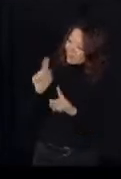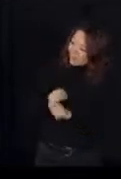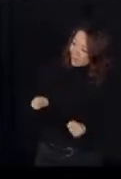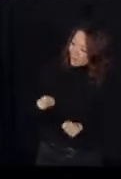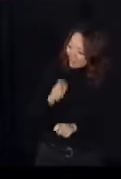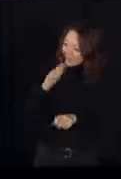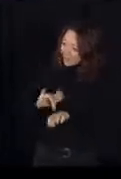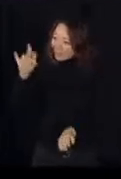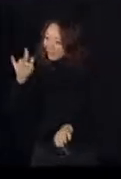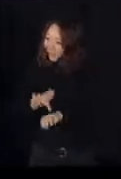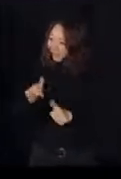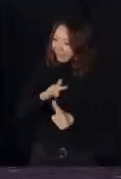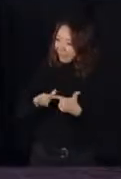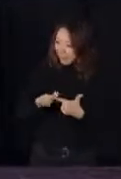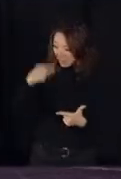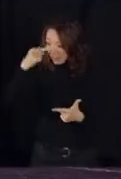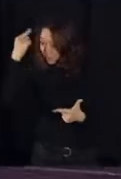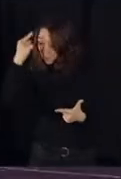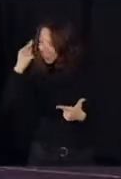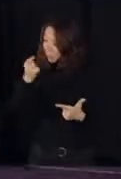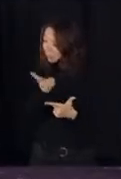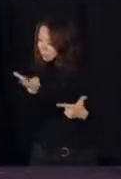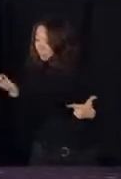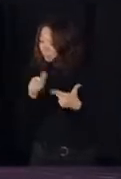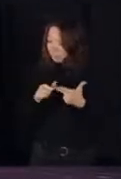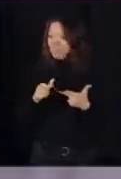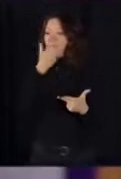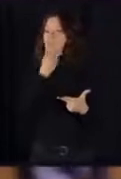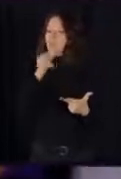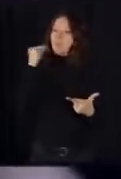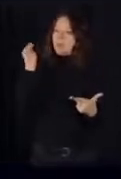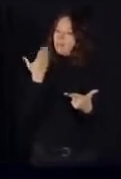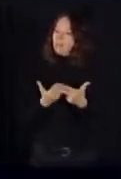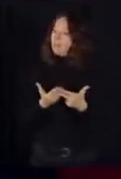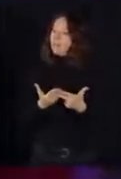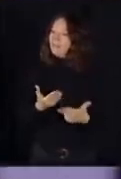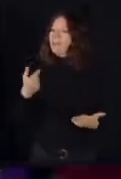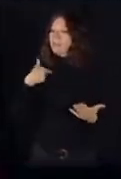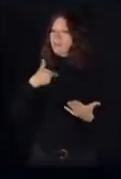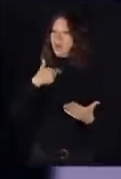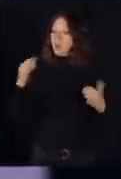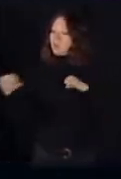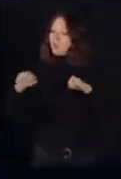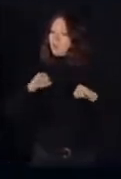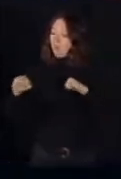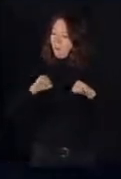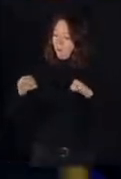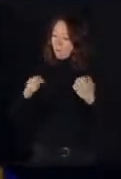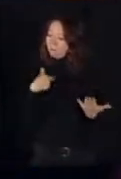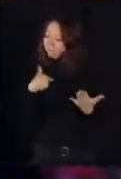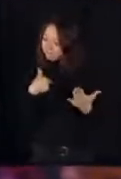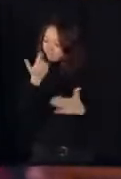les intelligences, la beauté humaine. Et ce mouvement qui est né en 2015 prend de